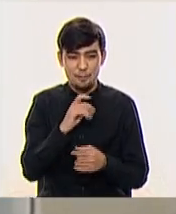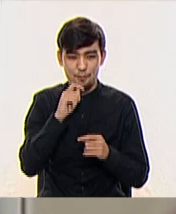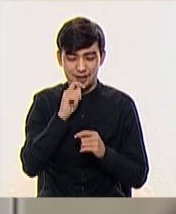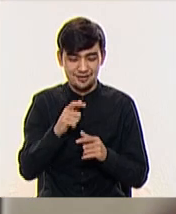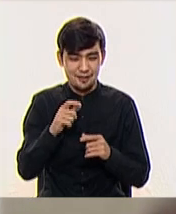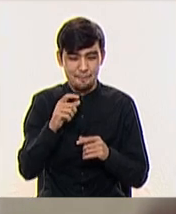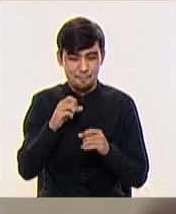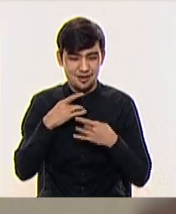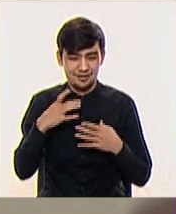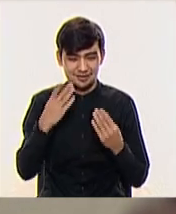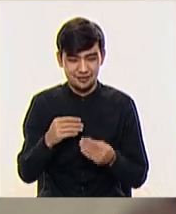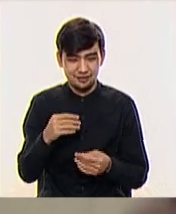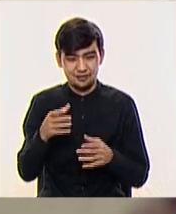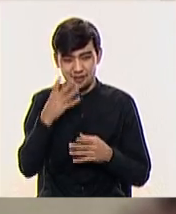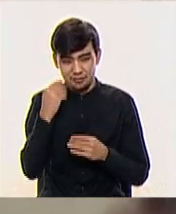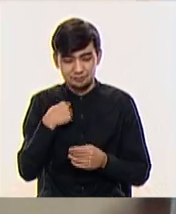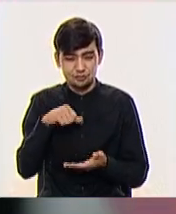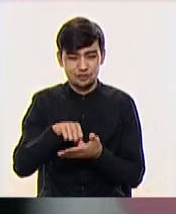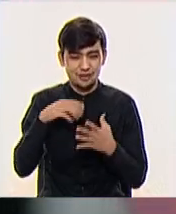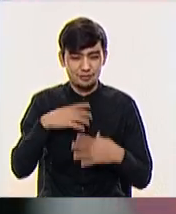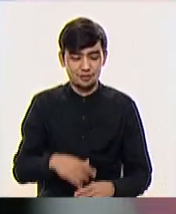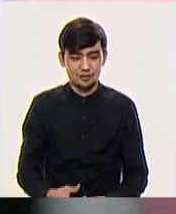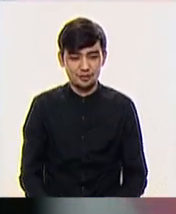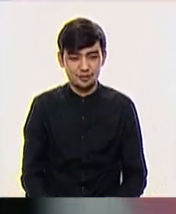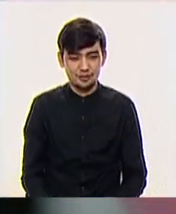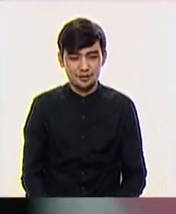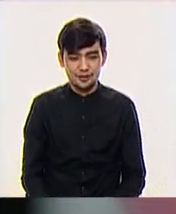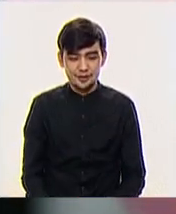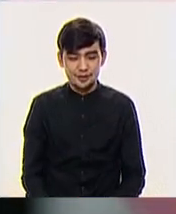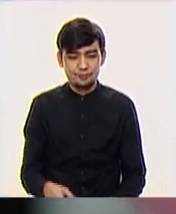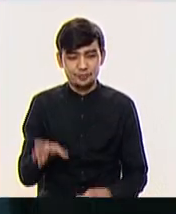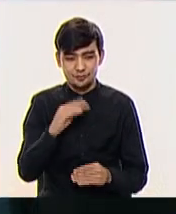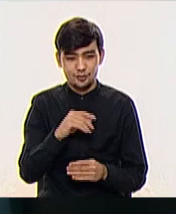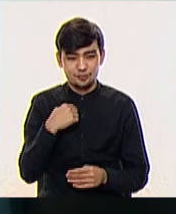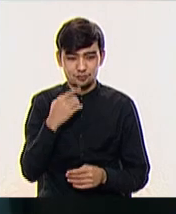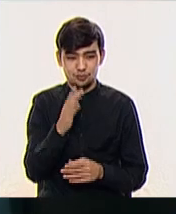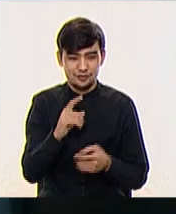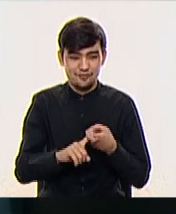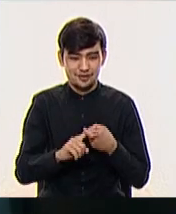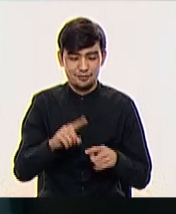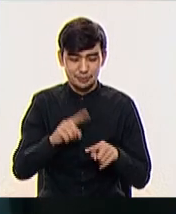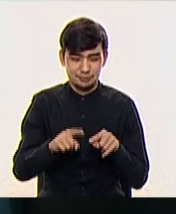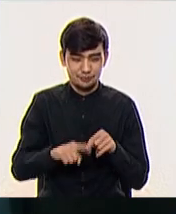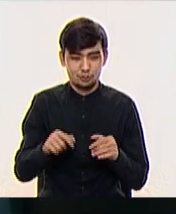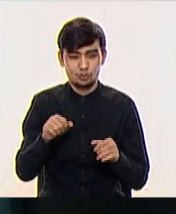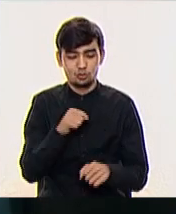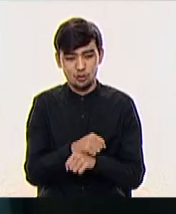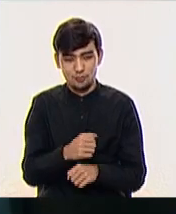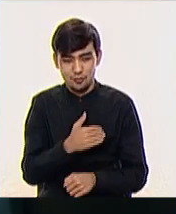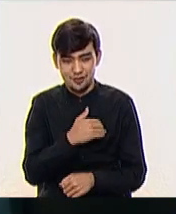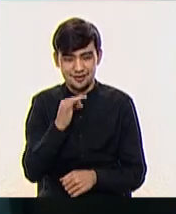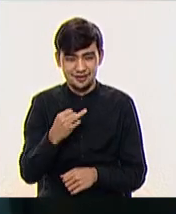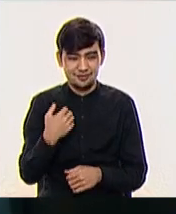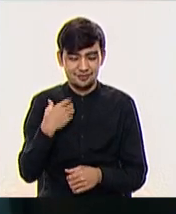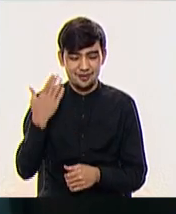мерекесінде арқаны кеңге салып тойламадық дейді. Бар арманымыз тек осы ауру, осы індет тездетіп тоқтап, баяғы бейбітшілік